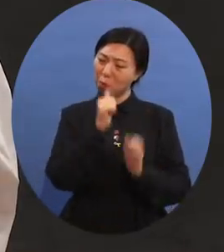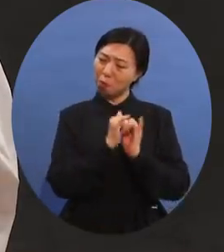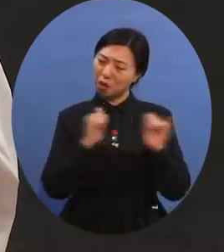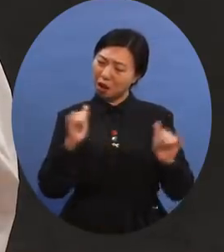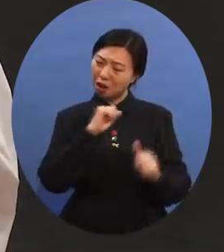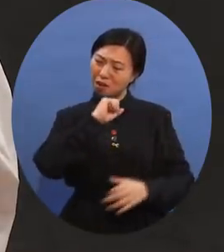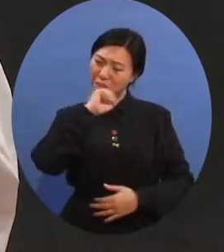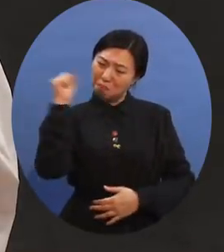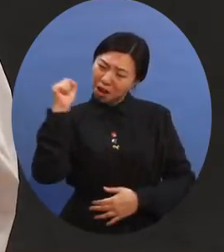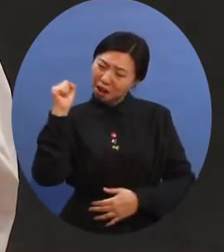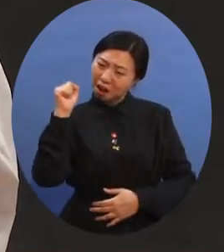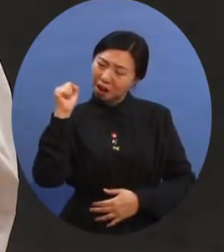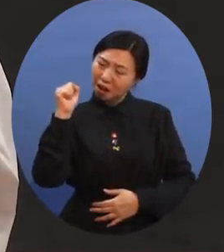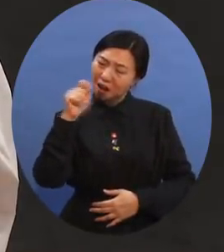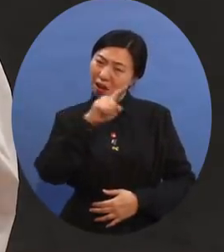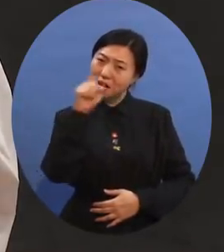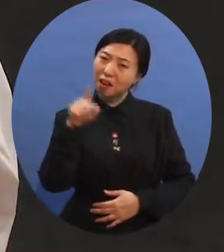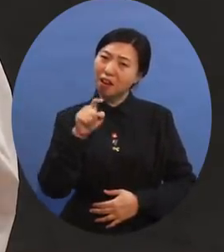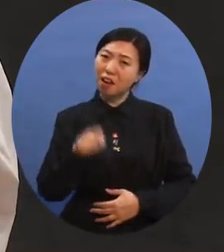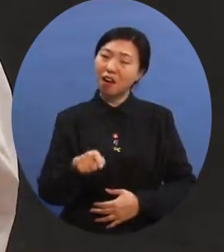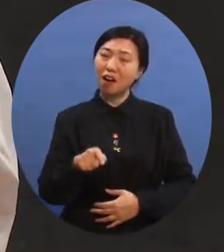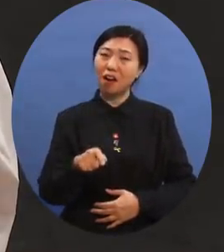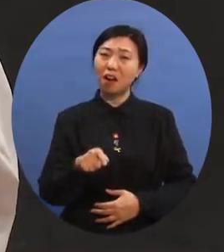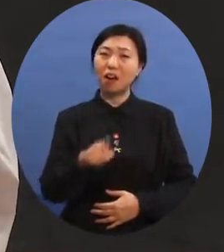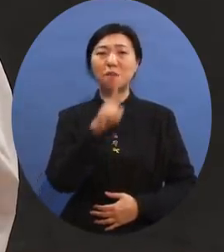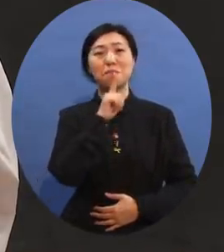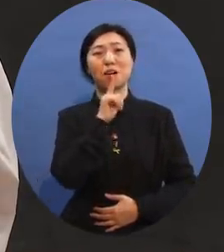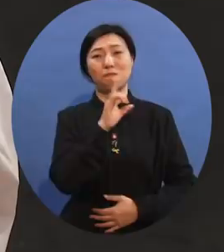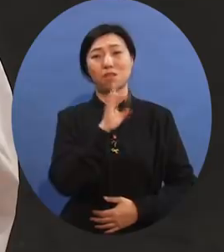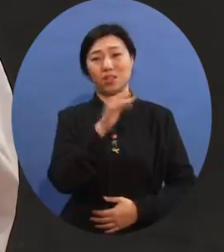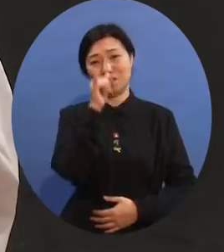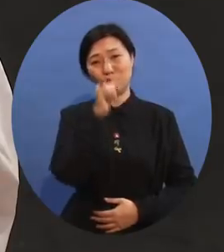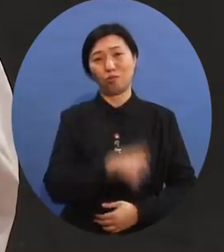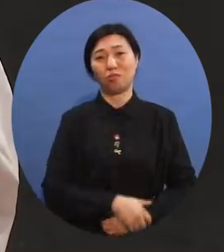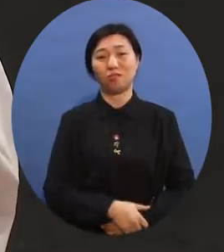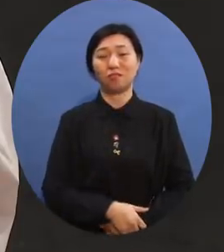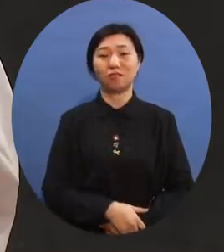됐나 이런 소리 나와.